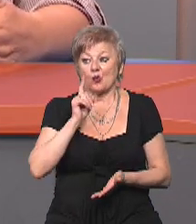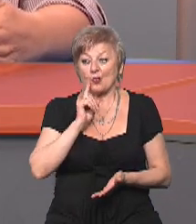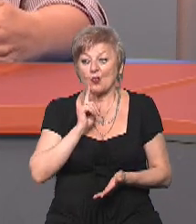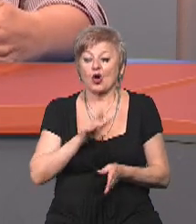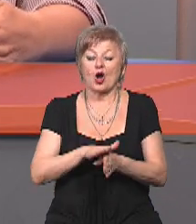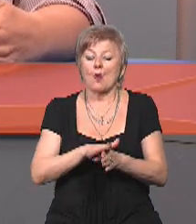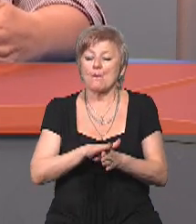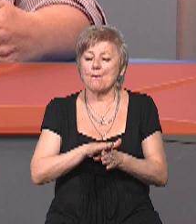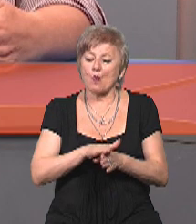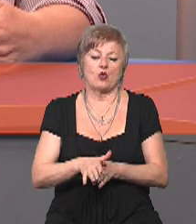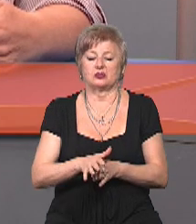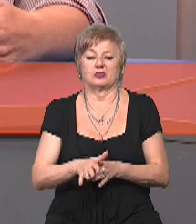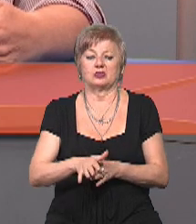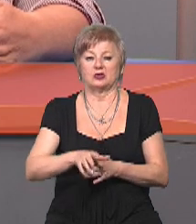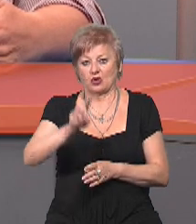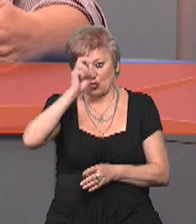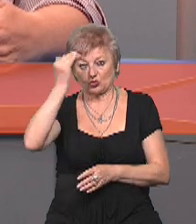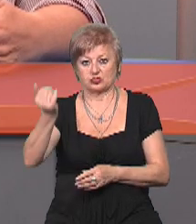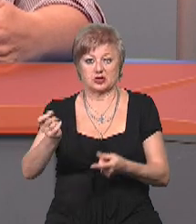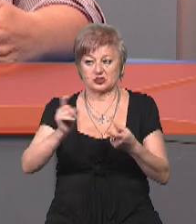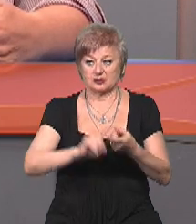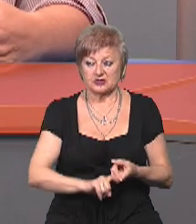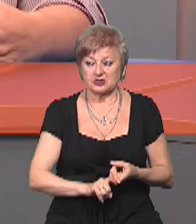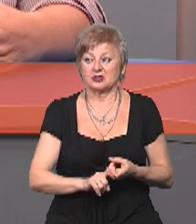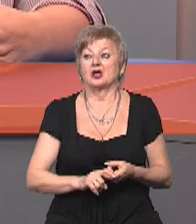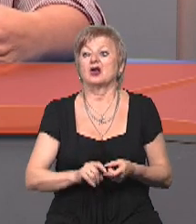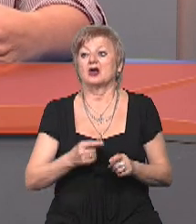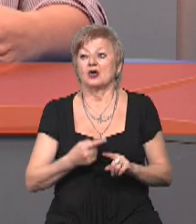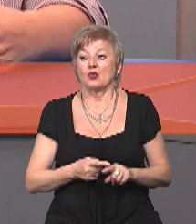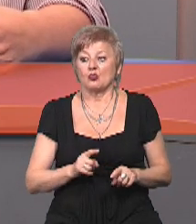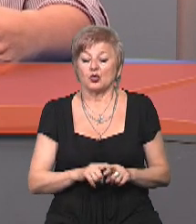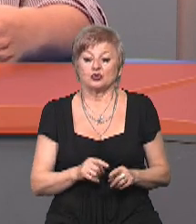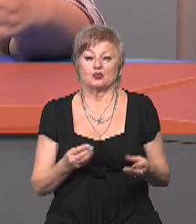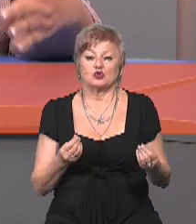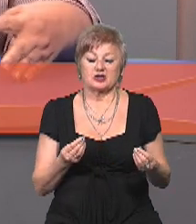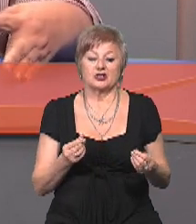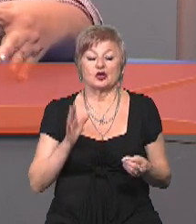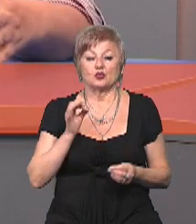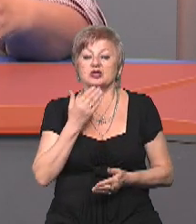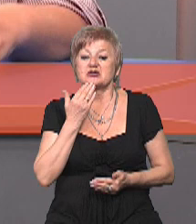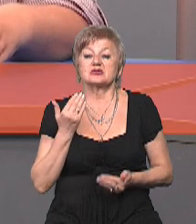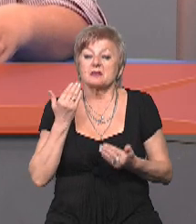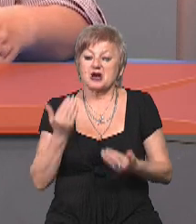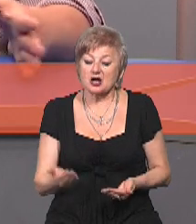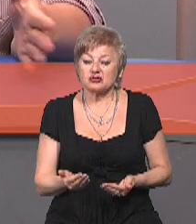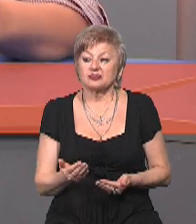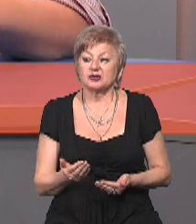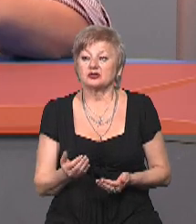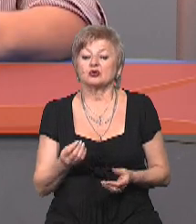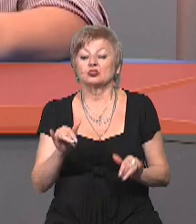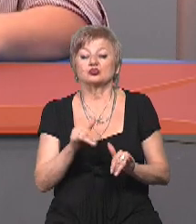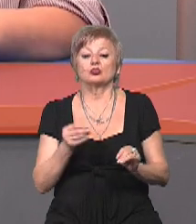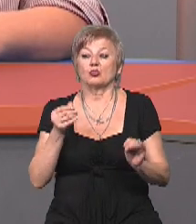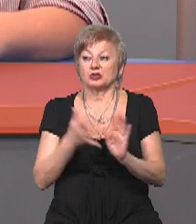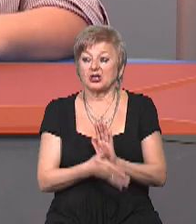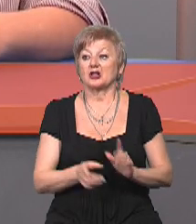повна автономія у закладів, вони дійсно, з них можна буде питати за кошти, які держава їм надала, як вони їх використали.